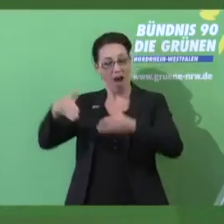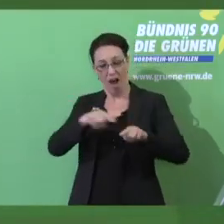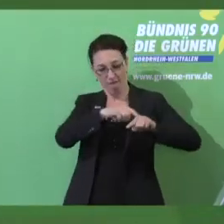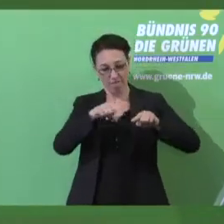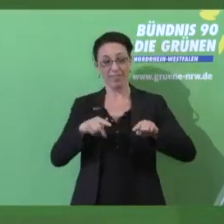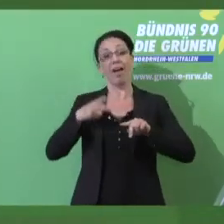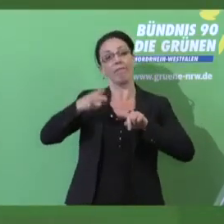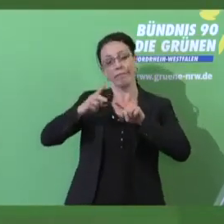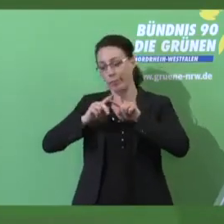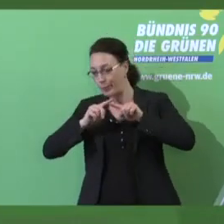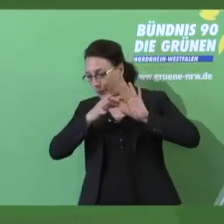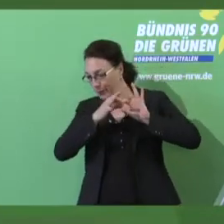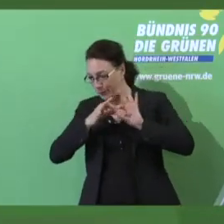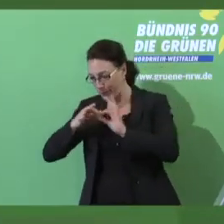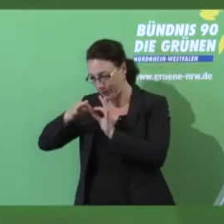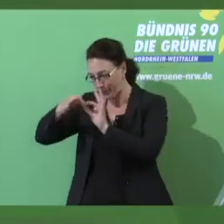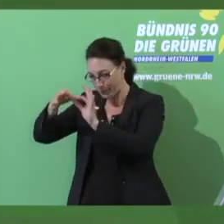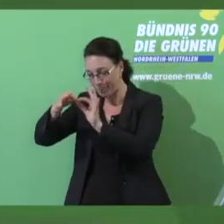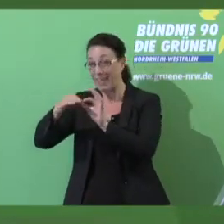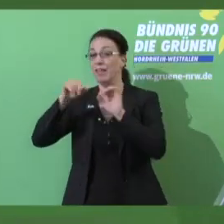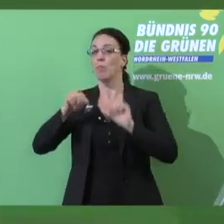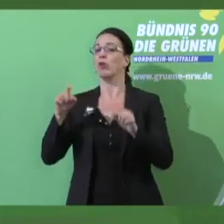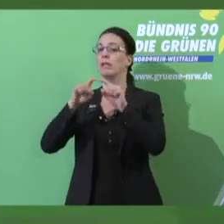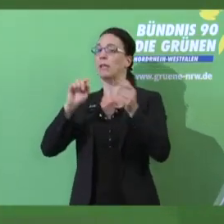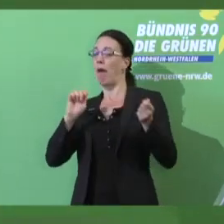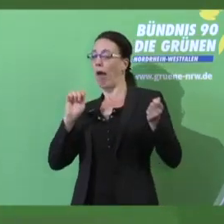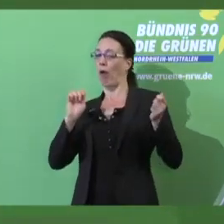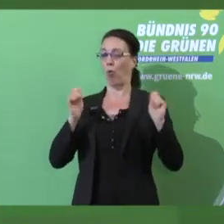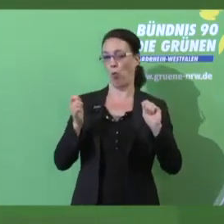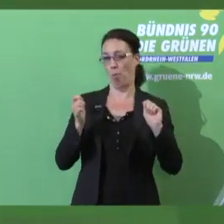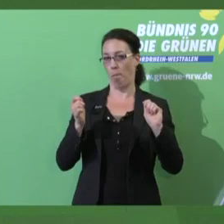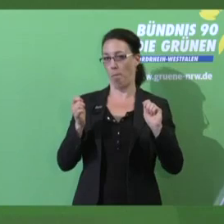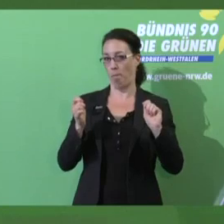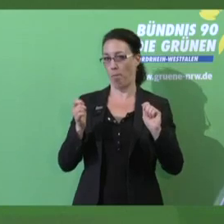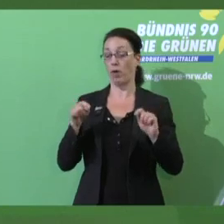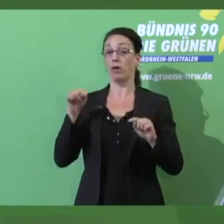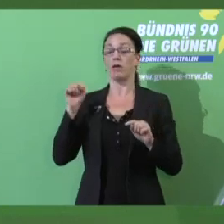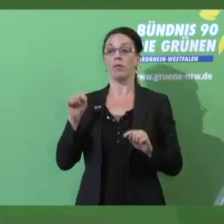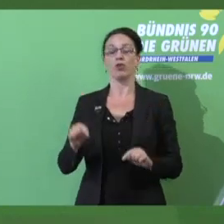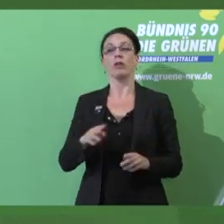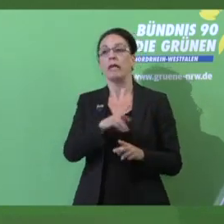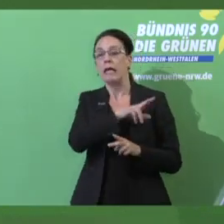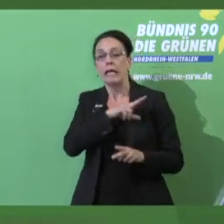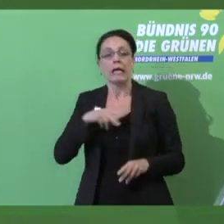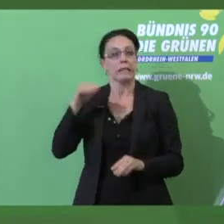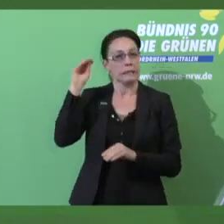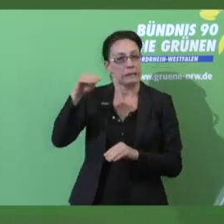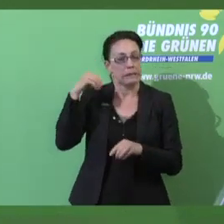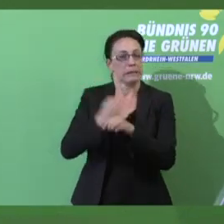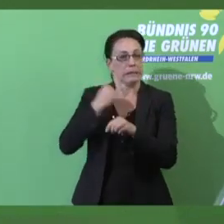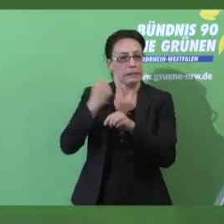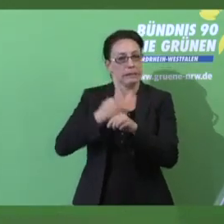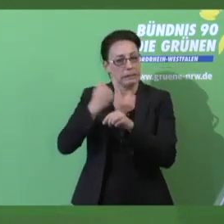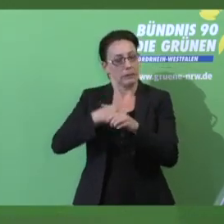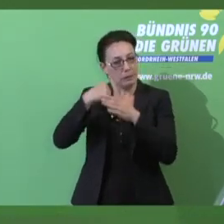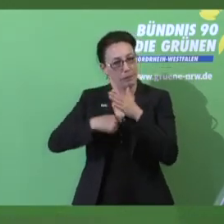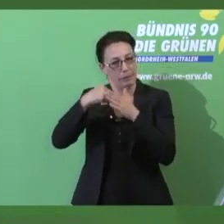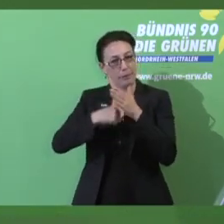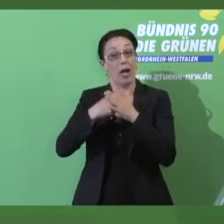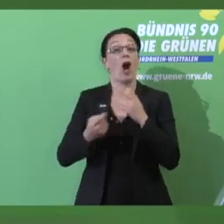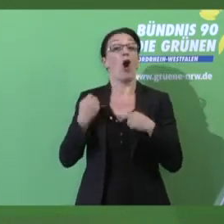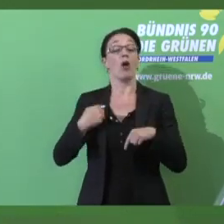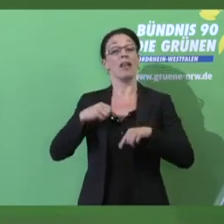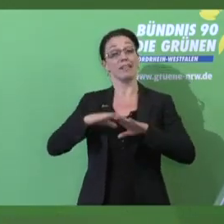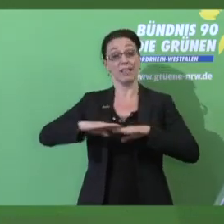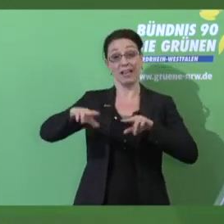gibt. Das war, wenn es denn wirklich der Fall ist, ein Bohren ganz dicker Bretter, auch schon der letzten Landesregierung, da hat unser damaliger Staatssekretär Horst